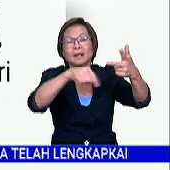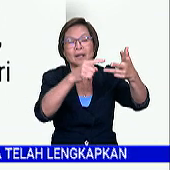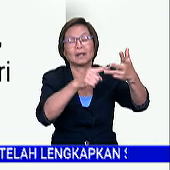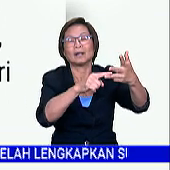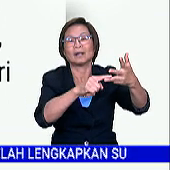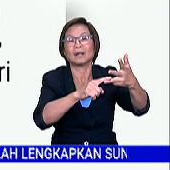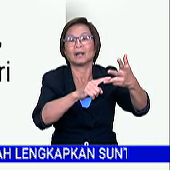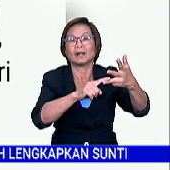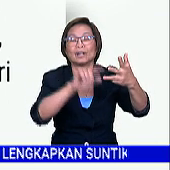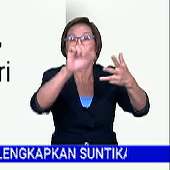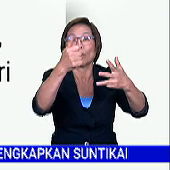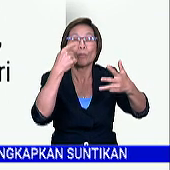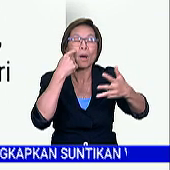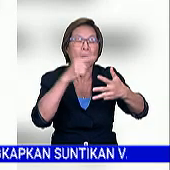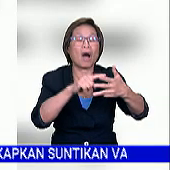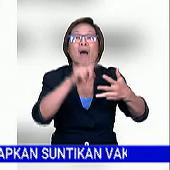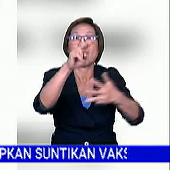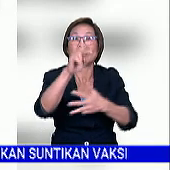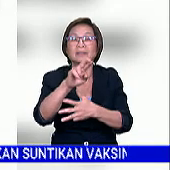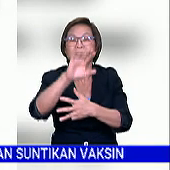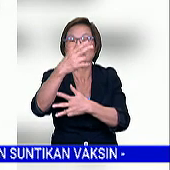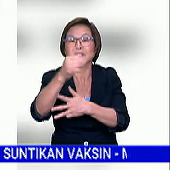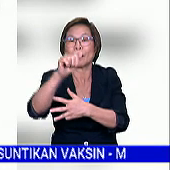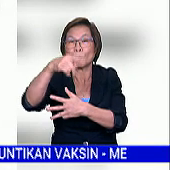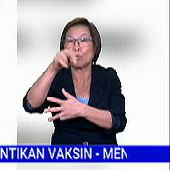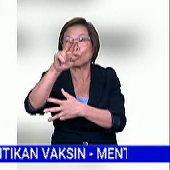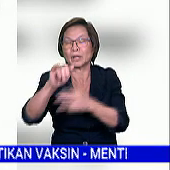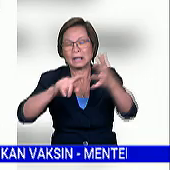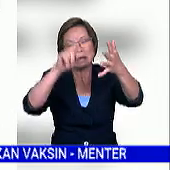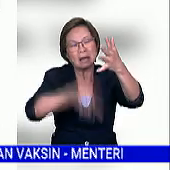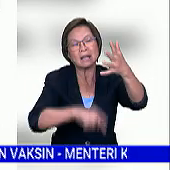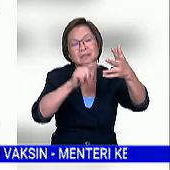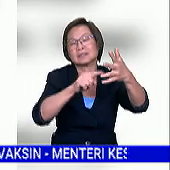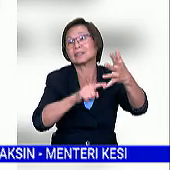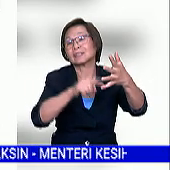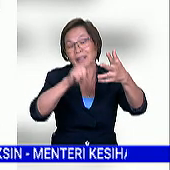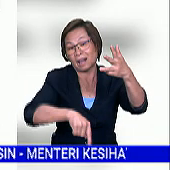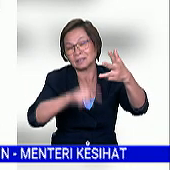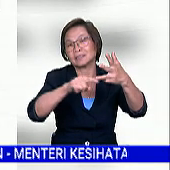Steelers mengutip 10 mata sementara Ratchaburi kekal di tangga terbawah dengan 1 mata.